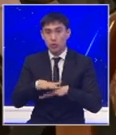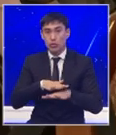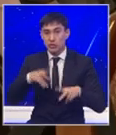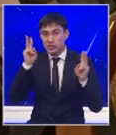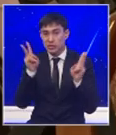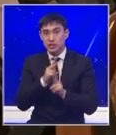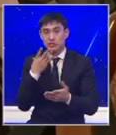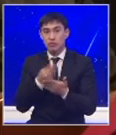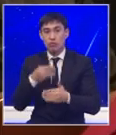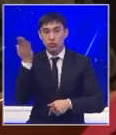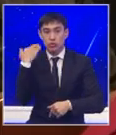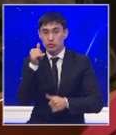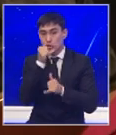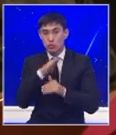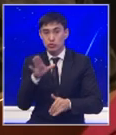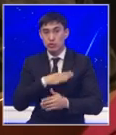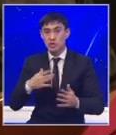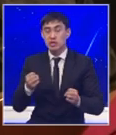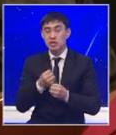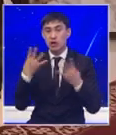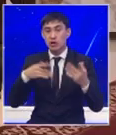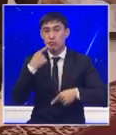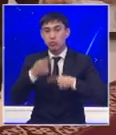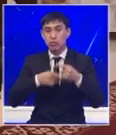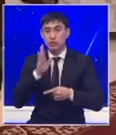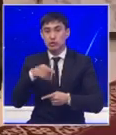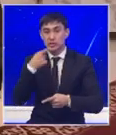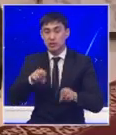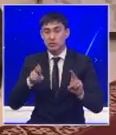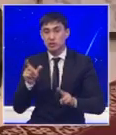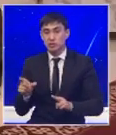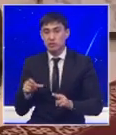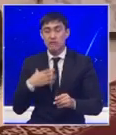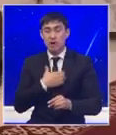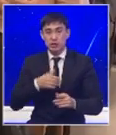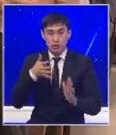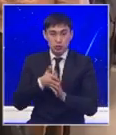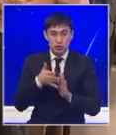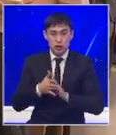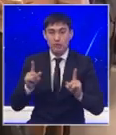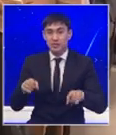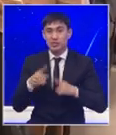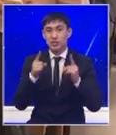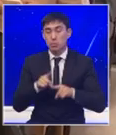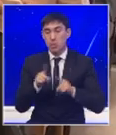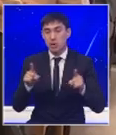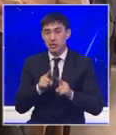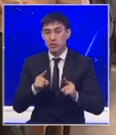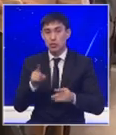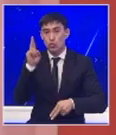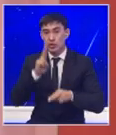не знающего своего прошлого не может быть яркого будущего резюмировали эксперты поэтому очень важно изучать возрождать и пропагандировать